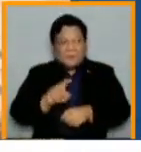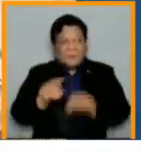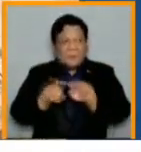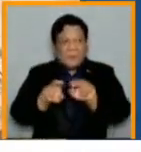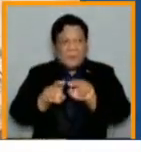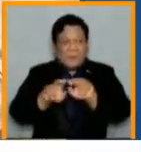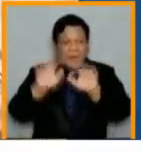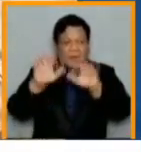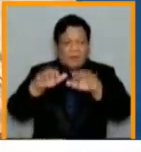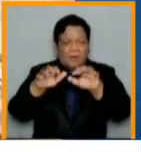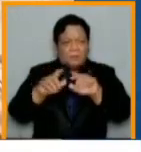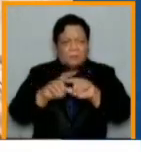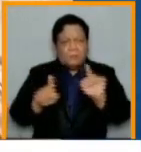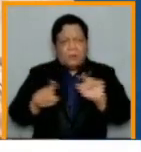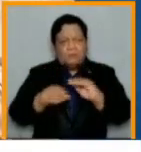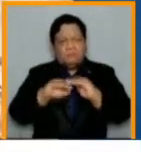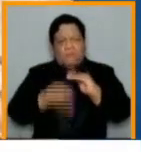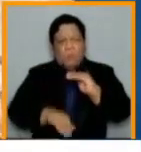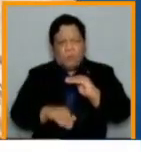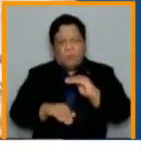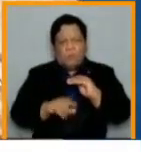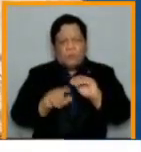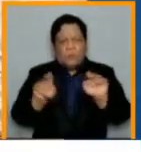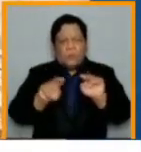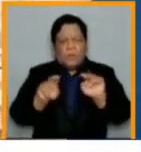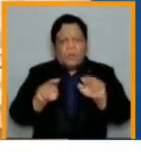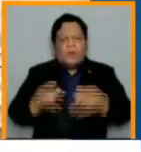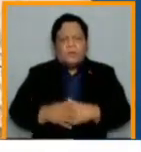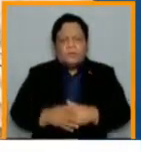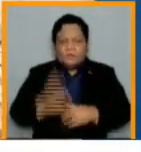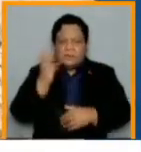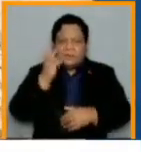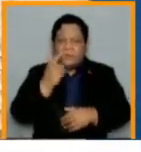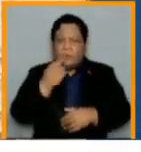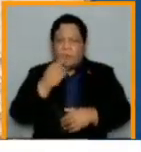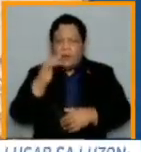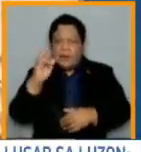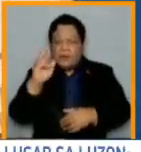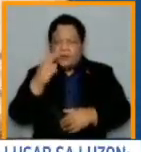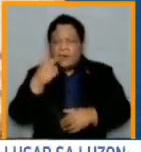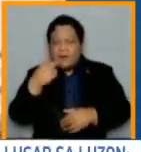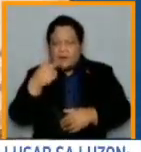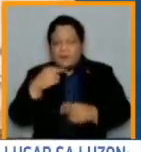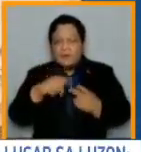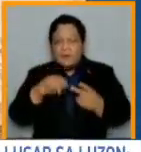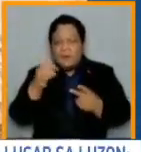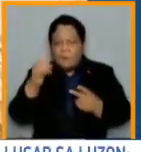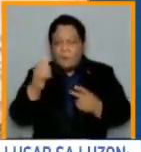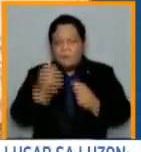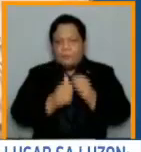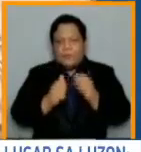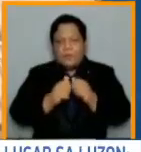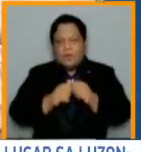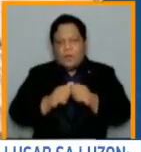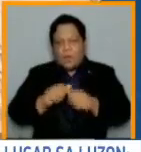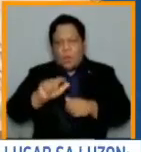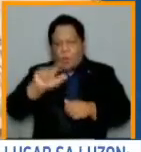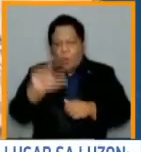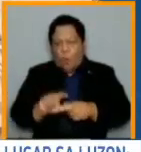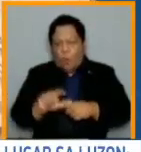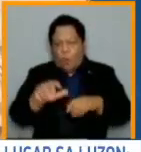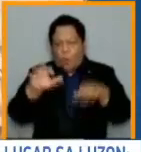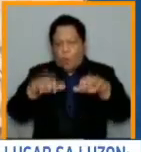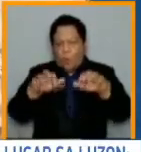mga lugar na kulay pula at saka kulay dilaw. Ibig sabihin po yan, napakababa ng ulan sa halos buong Luzon, Visayas